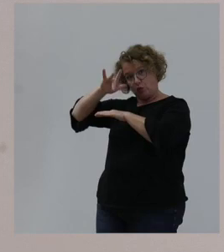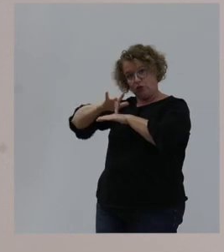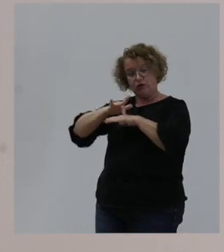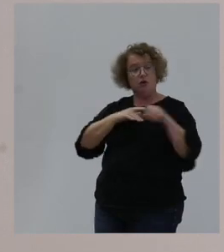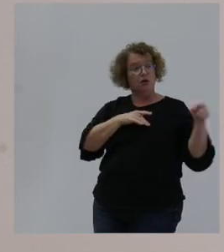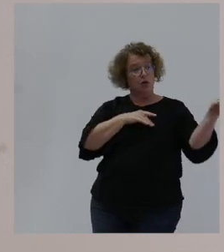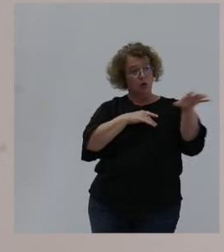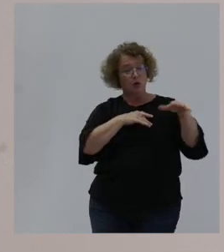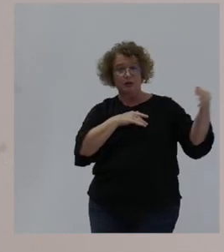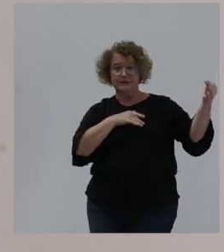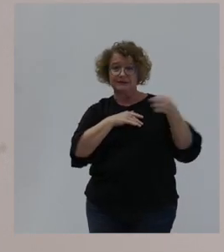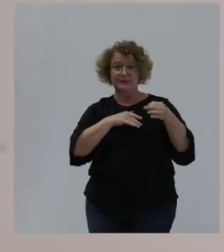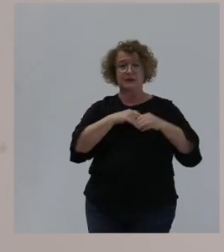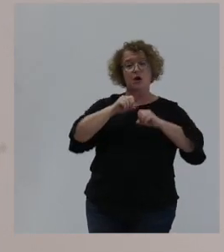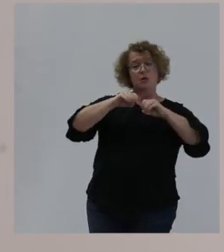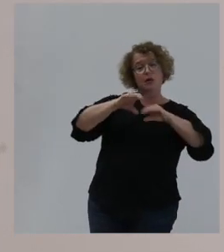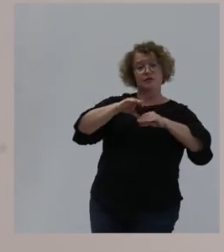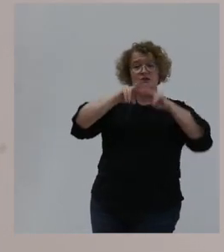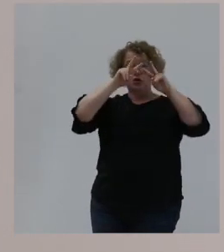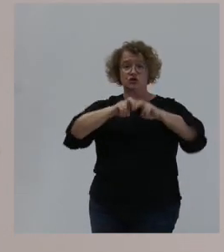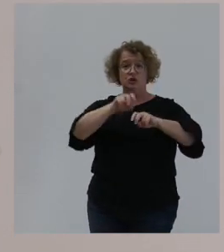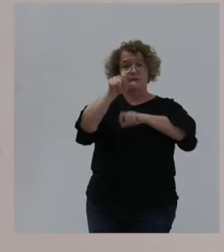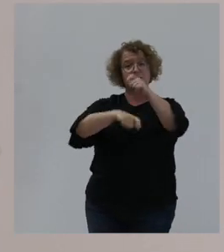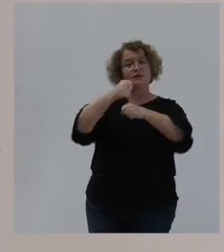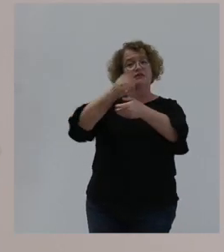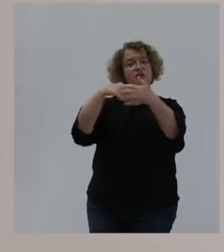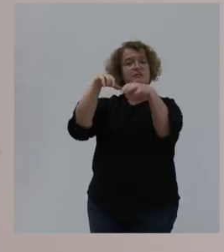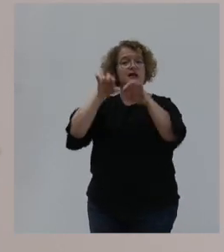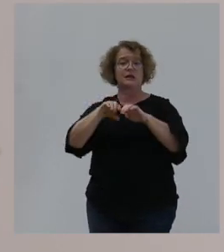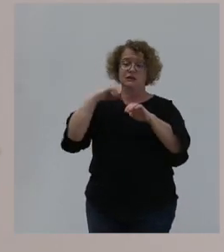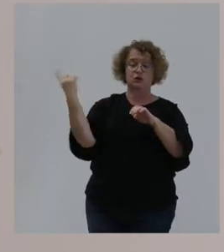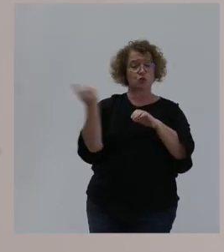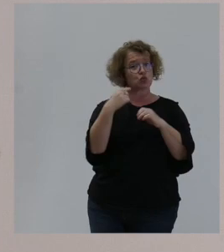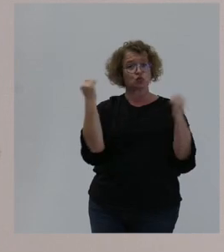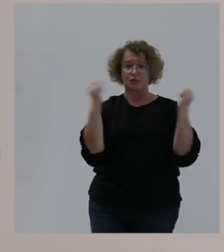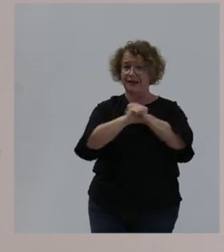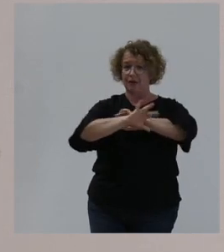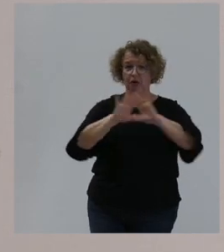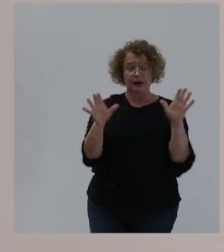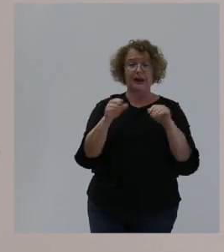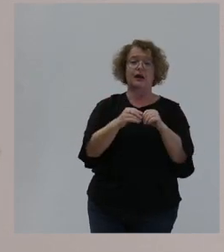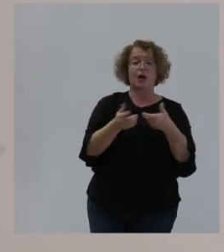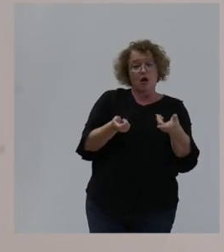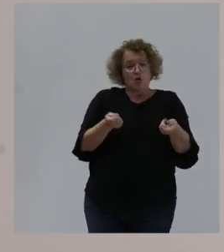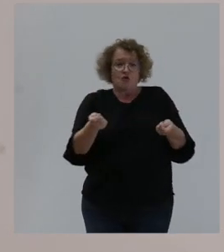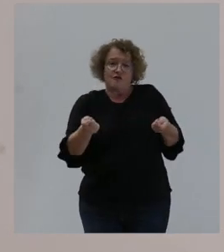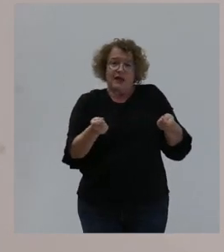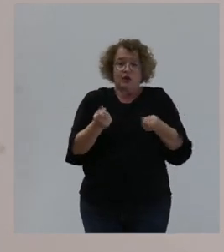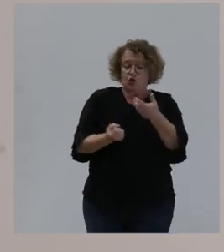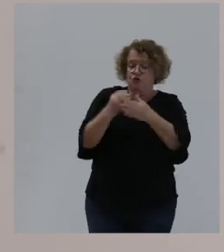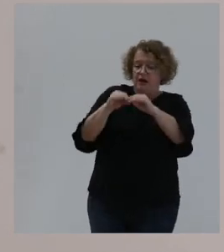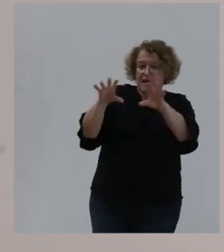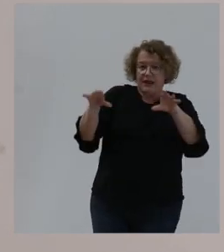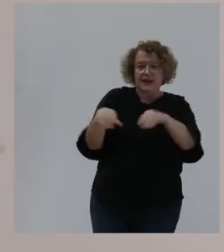cite, « Les enseignants-chercheurs et les personnels administratifs sont unanimes. Le mode de gouvernance collégiale et consensuelle mis en place par la nouvelle